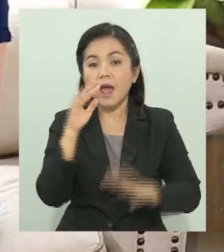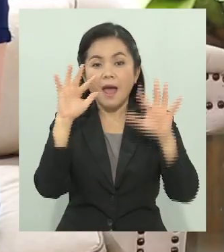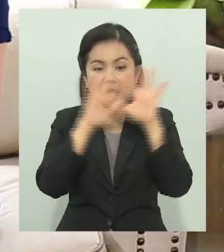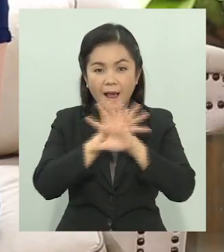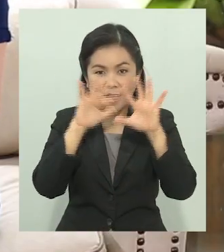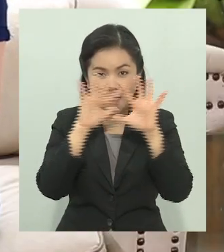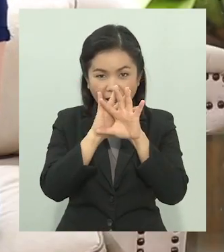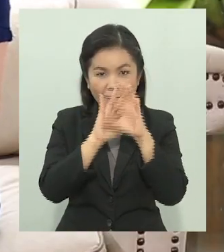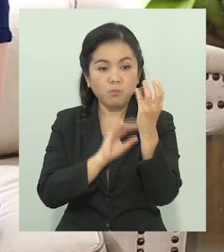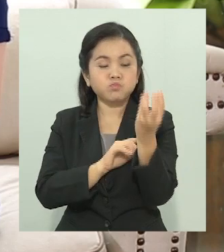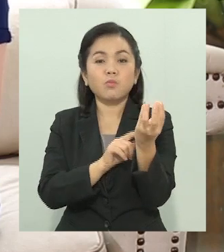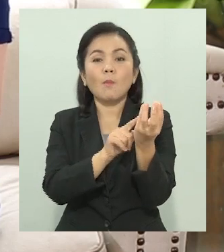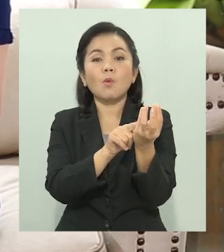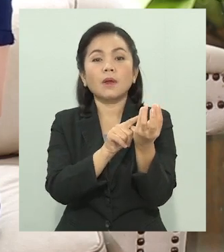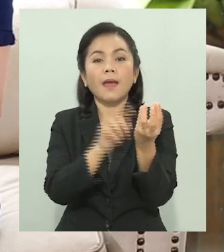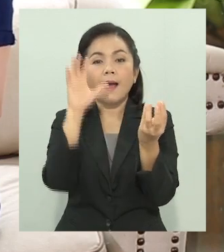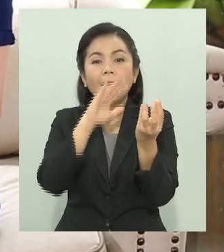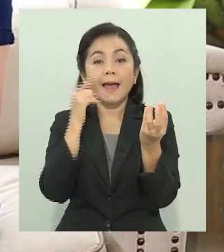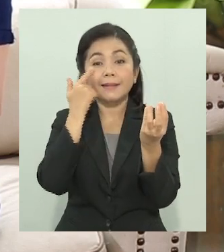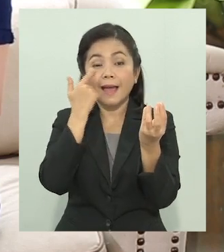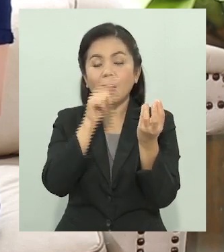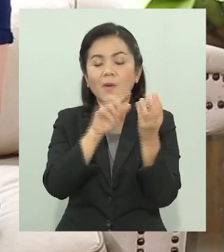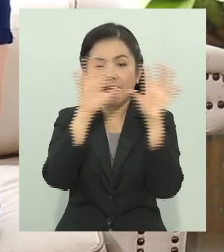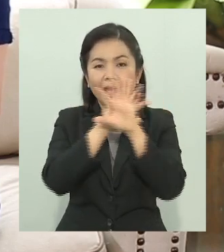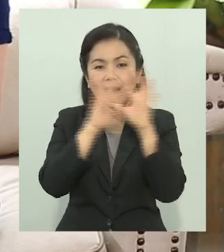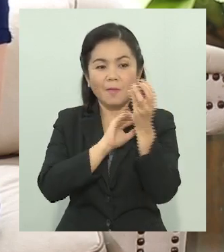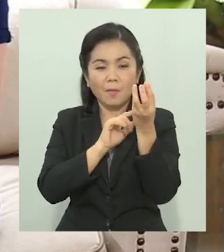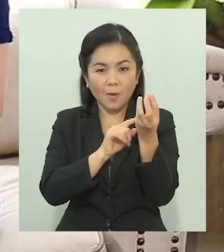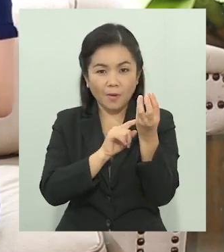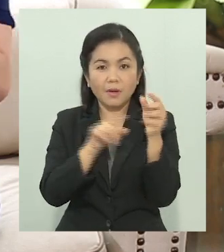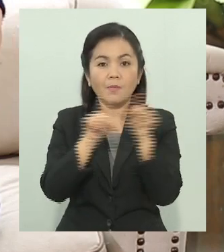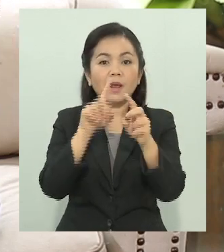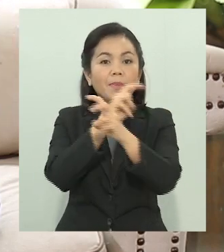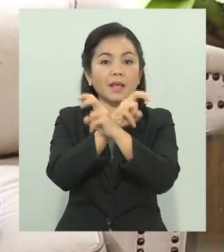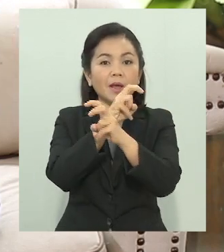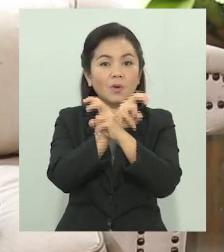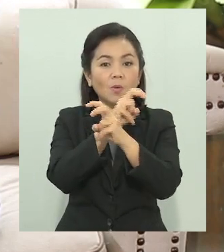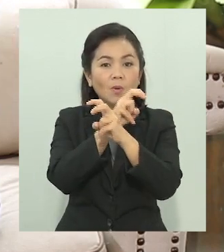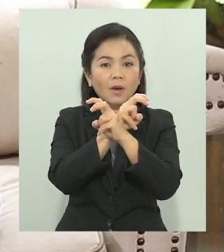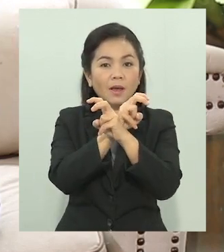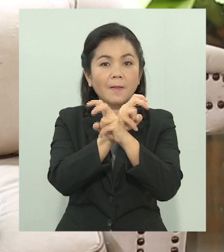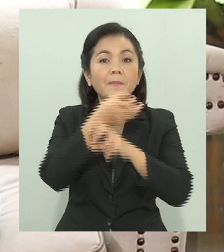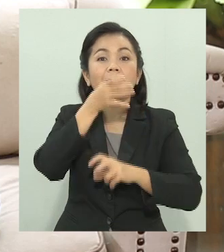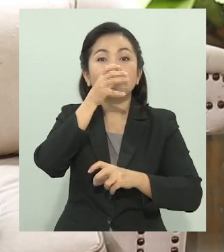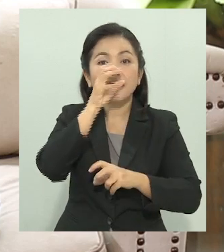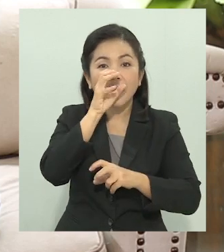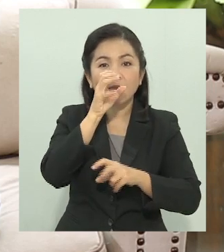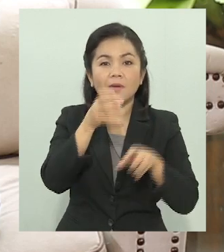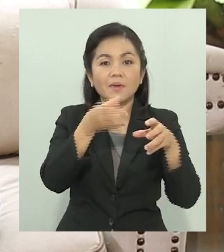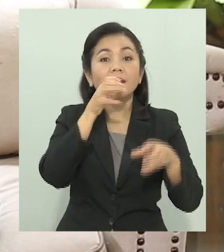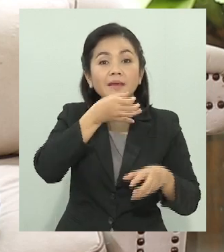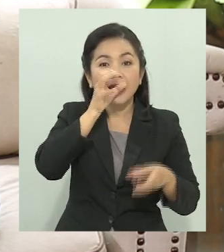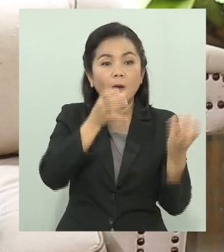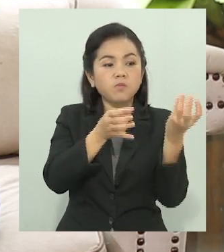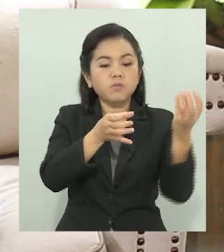ากับลูกปิงปองสักลูกหนึ่งนะครับก็กระดูกเบ้าตาเนี่ยเหมือนเป็นแก้วก็แล้วกันนะครับเวลาเอาลูกปิงปองมาใส่